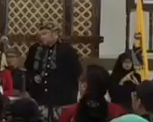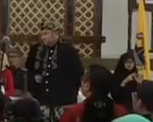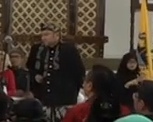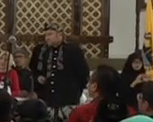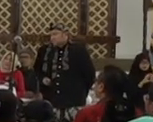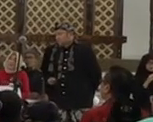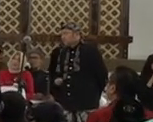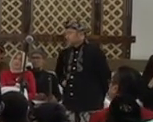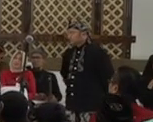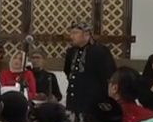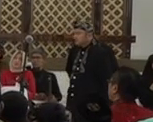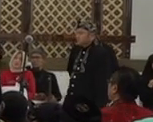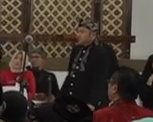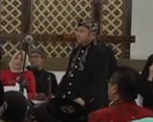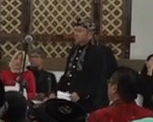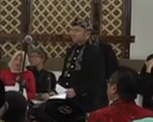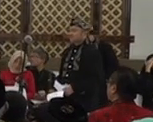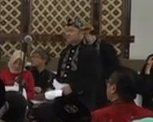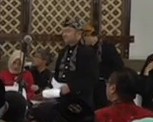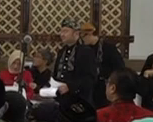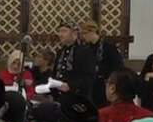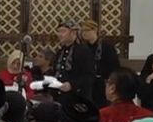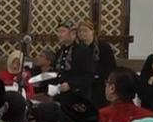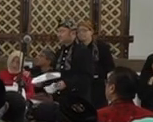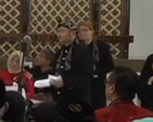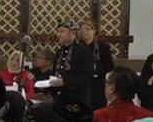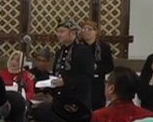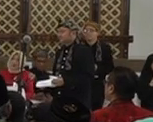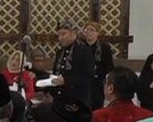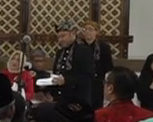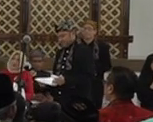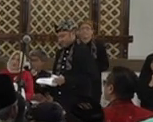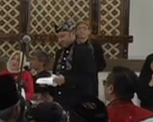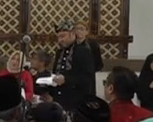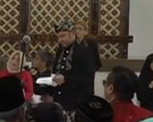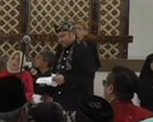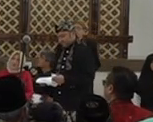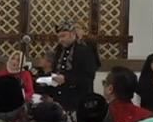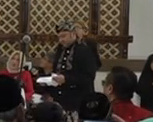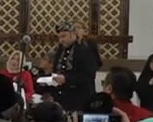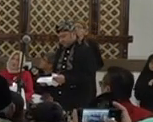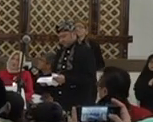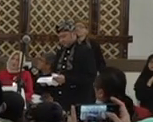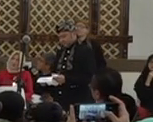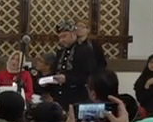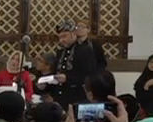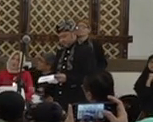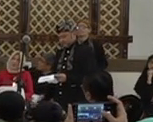Kepala Desa Kaliwingi, Kecamatan Brebes, Kabupaten Brebes, Pak. Panggilannya siapa, Pak?